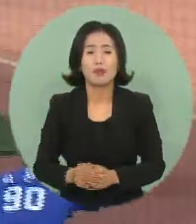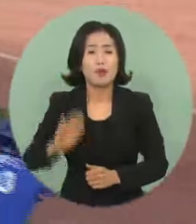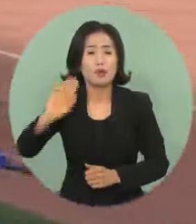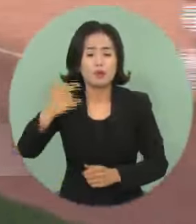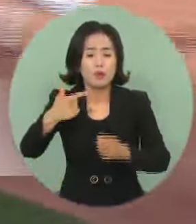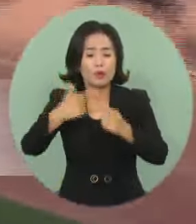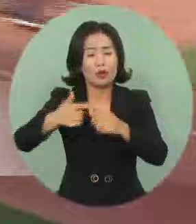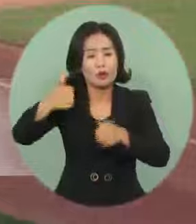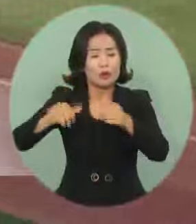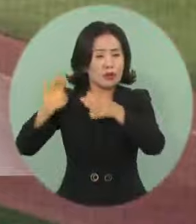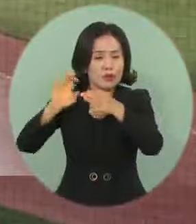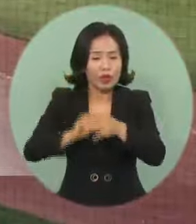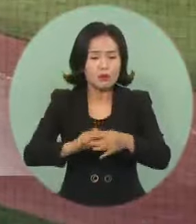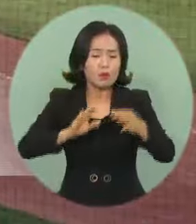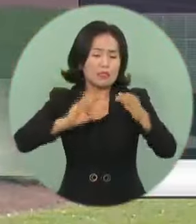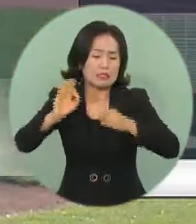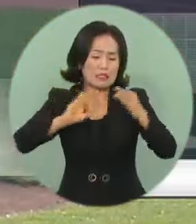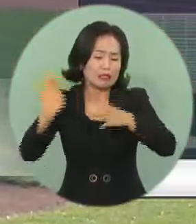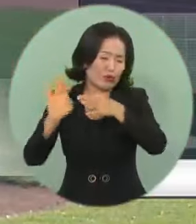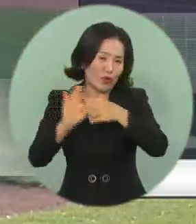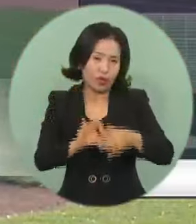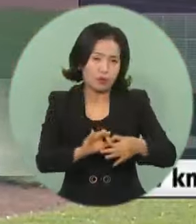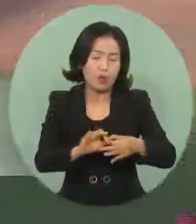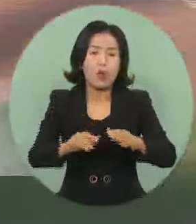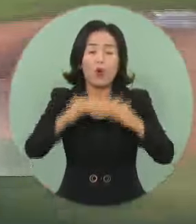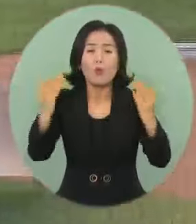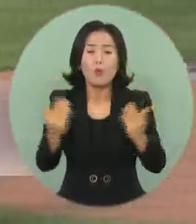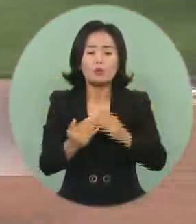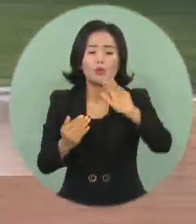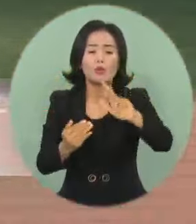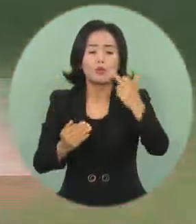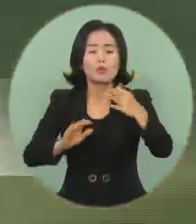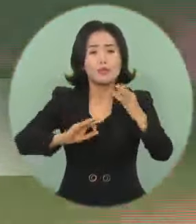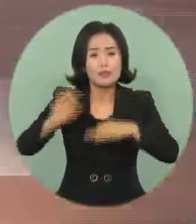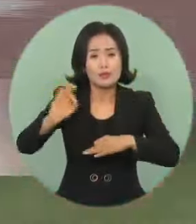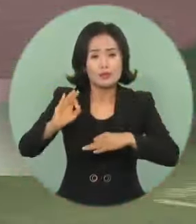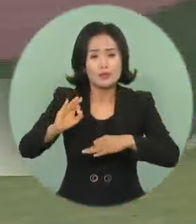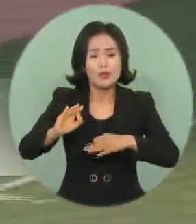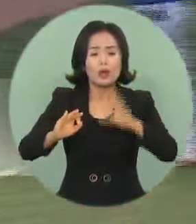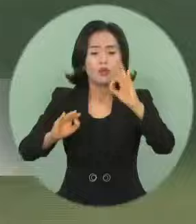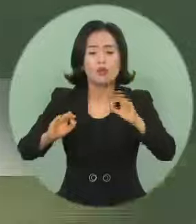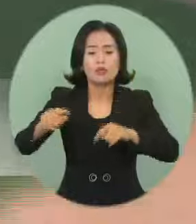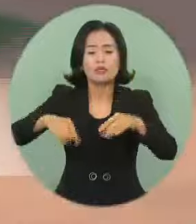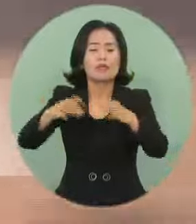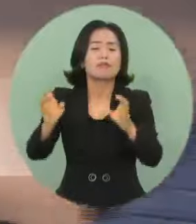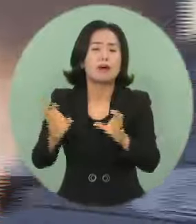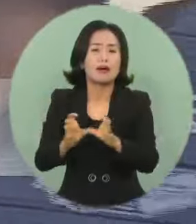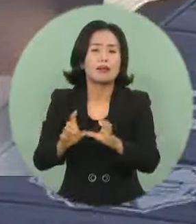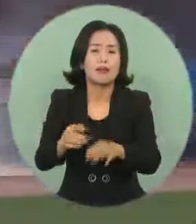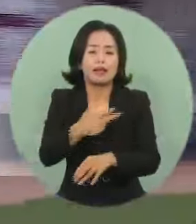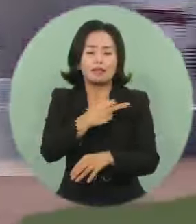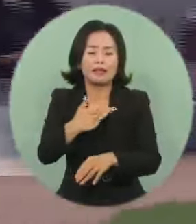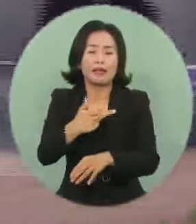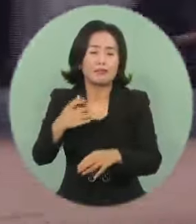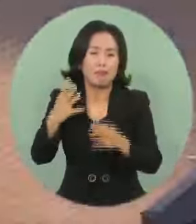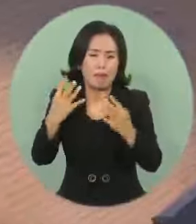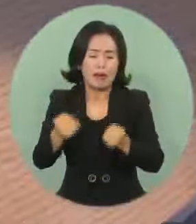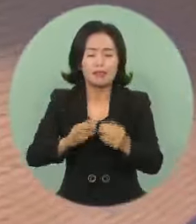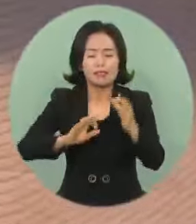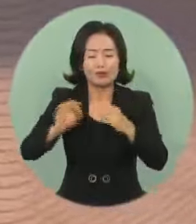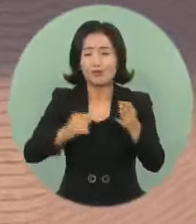최근 6경기 연속 실책 행진을 이어가면서 모두 17개 실책으로 10개 구단 가운데 최다 실책을 보이고